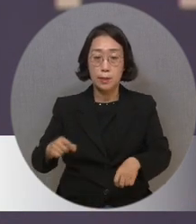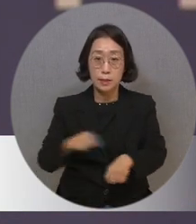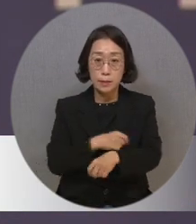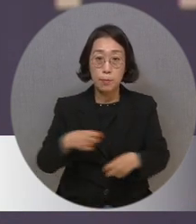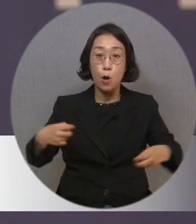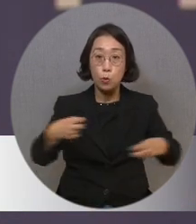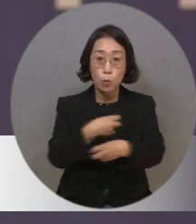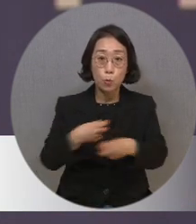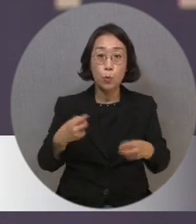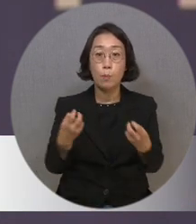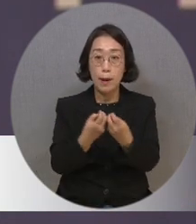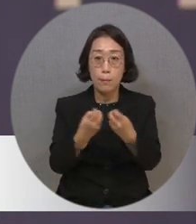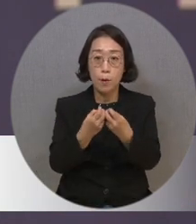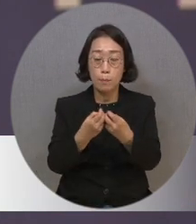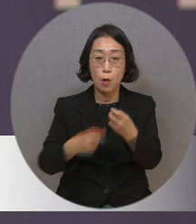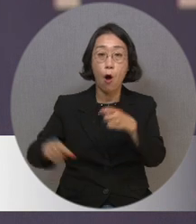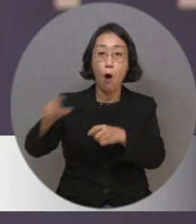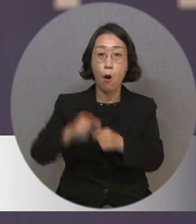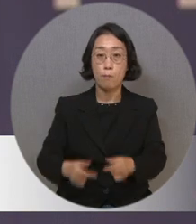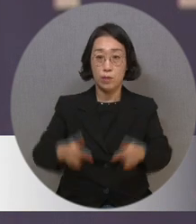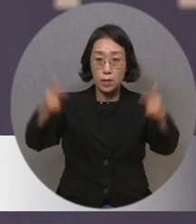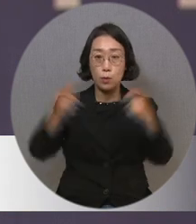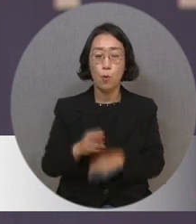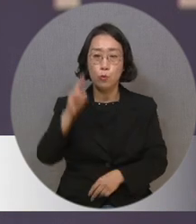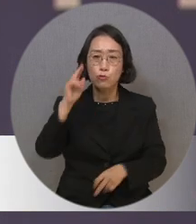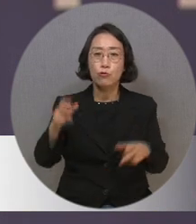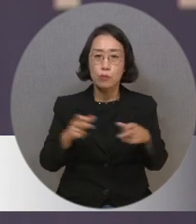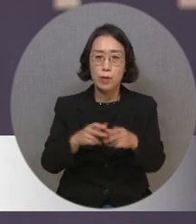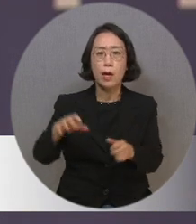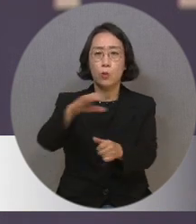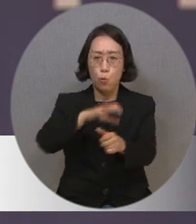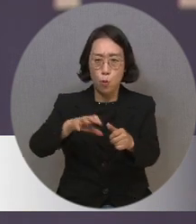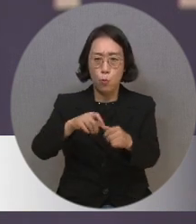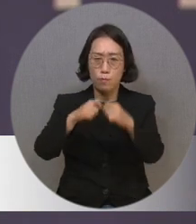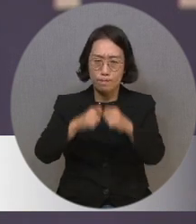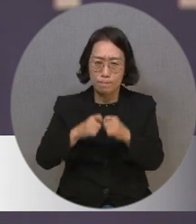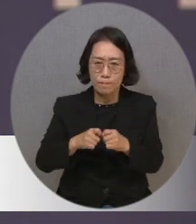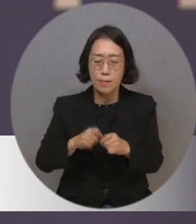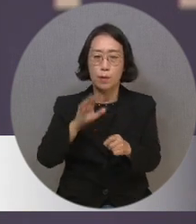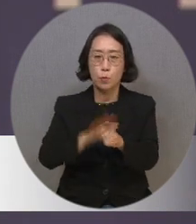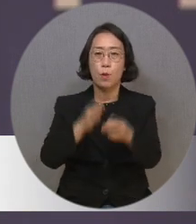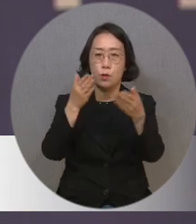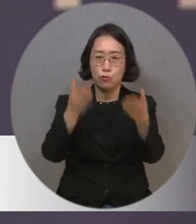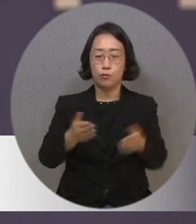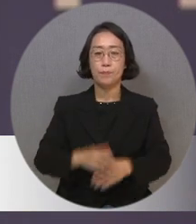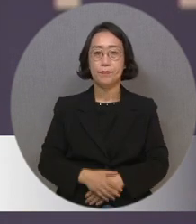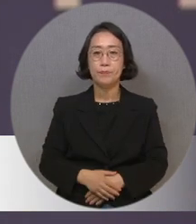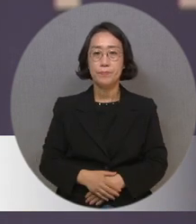도입을 확대하고 중증 장애인에 대한 돌봄이 보다 강화되게 될 것입니다.